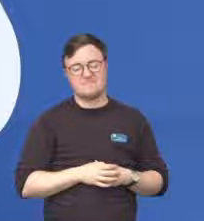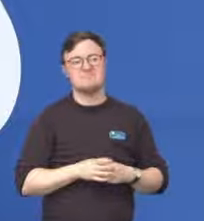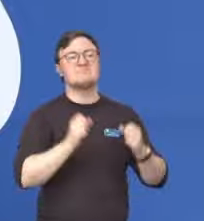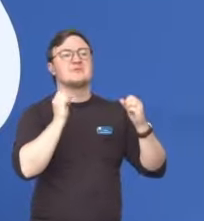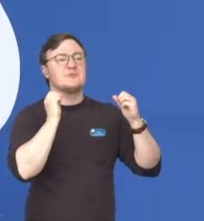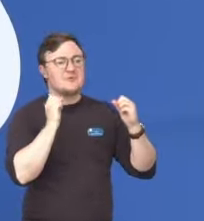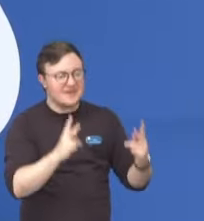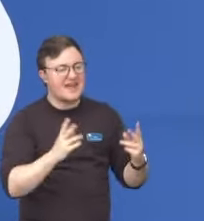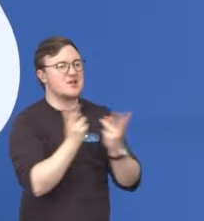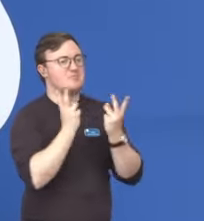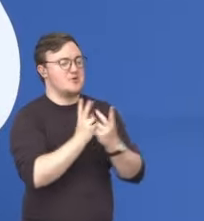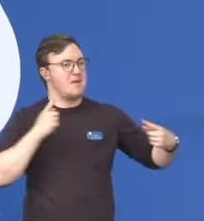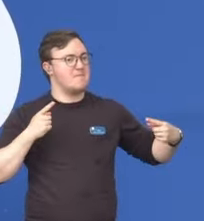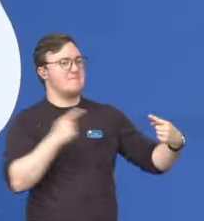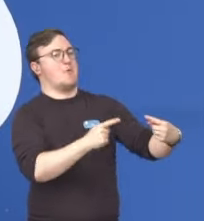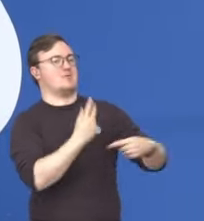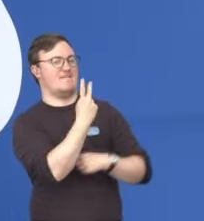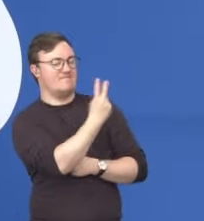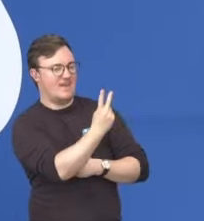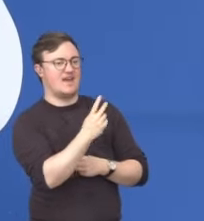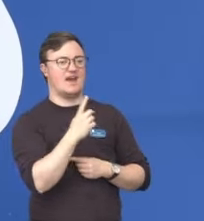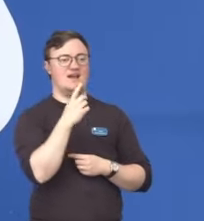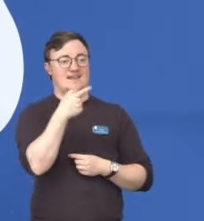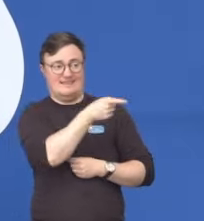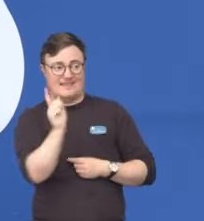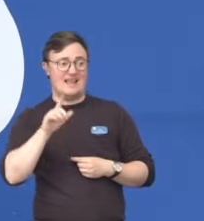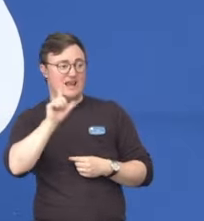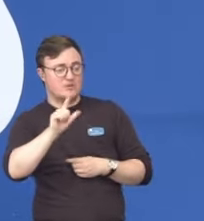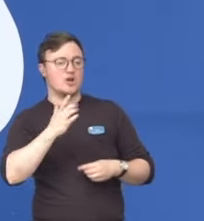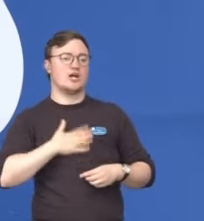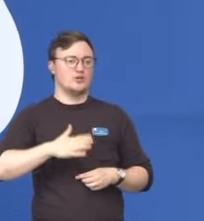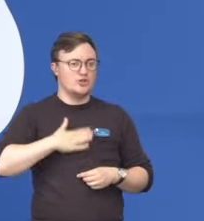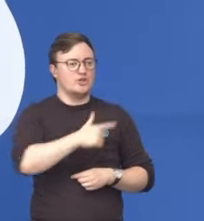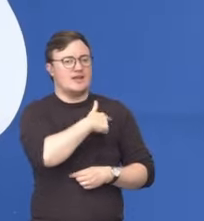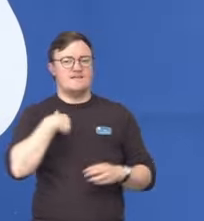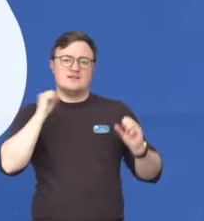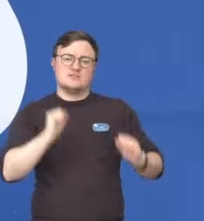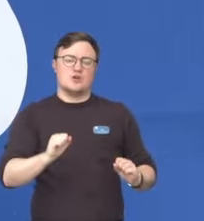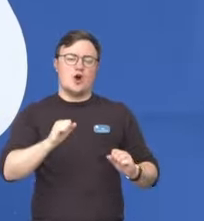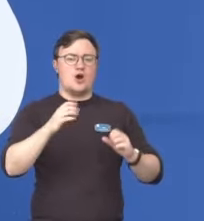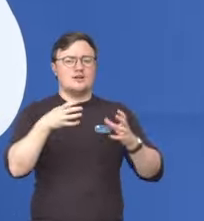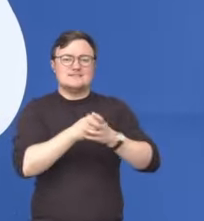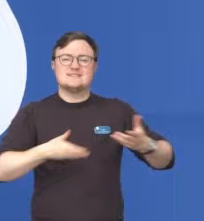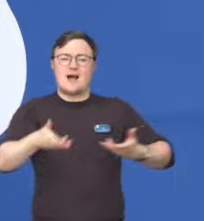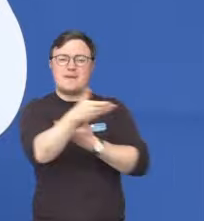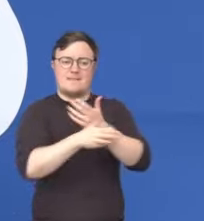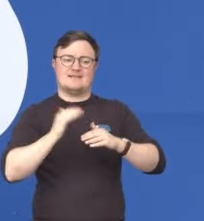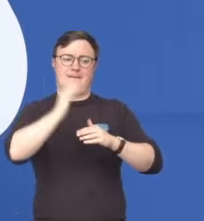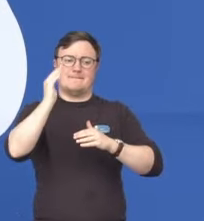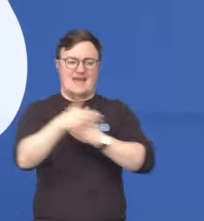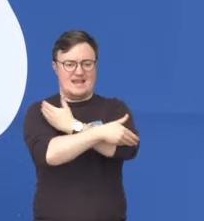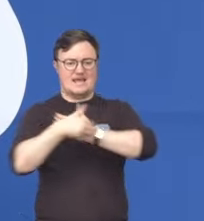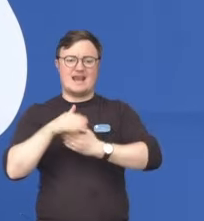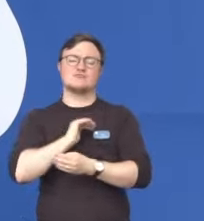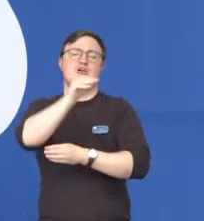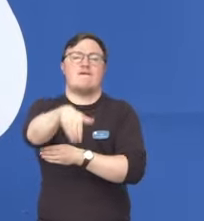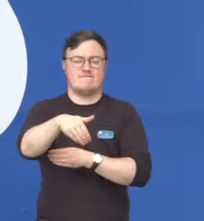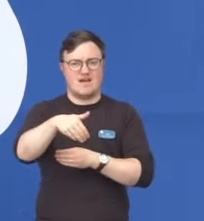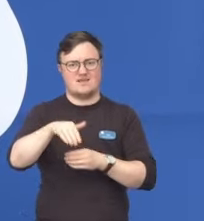minska EUs makt. Luff är inne på att vi ska öka då det polisiära samarbetet, en så kallad federal polis för den här gränsöverskridande